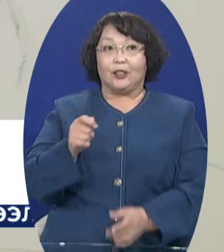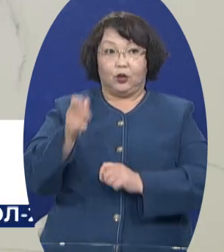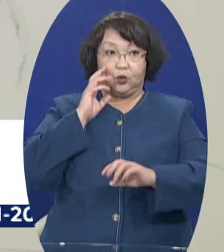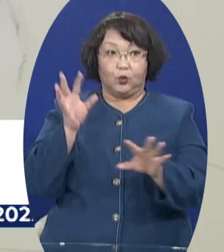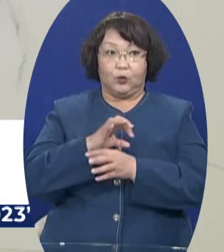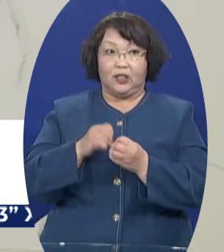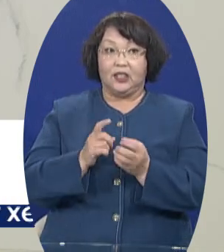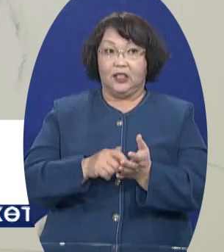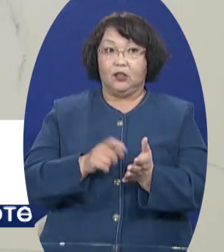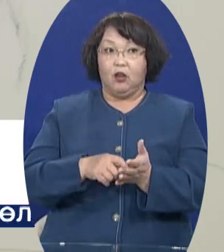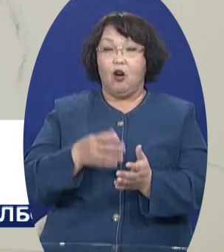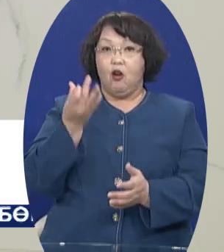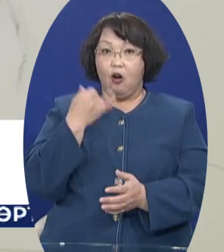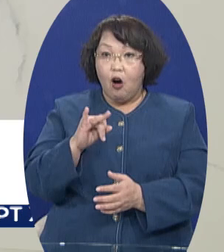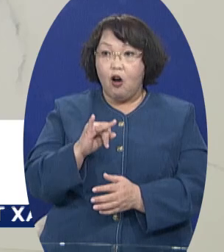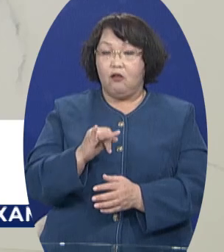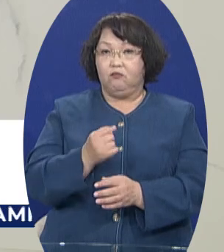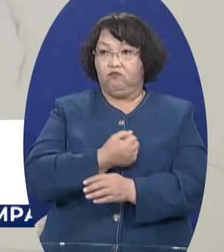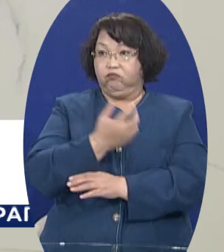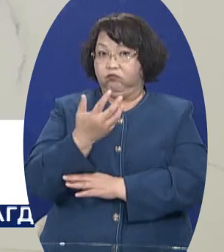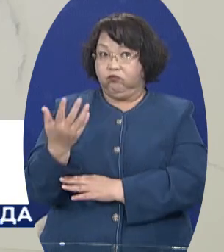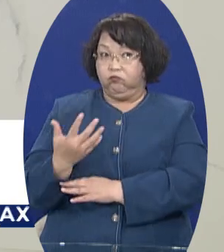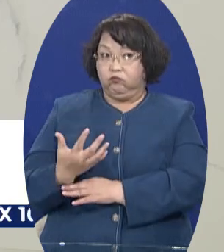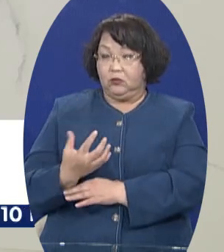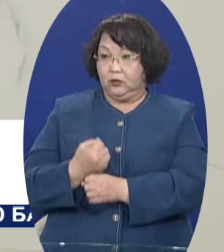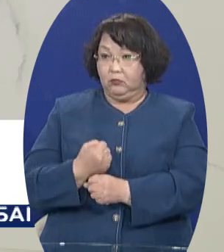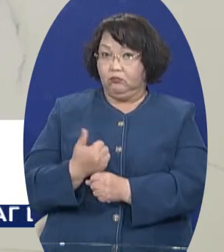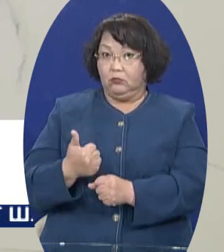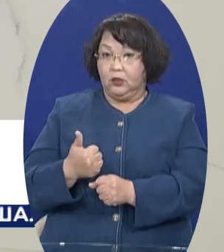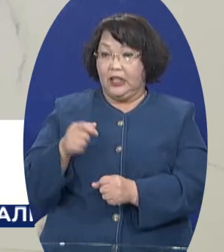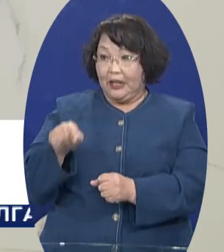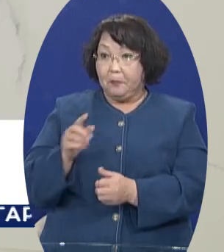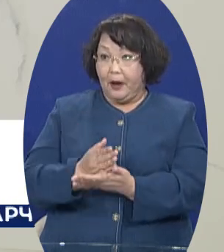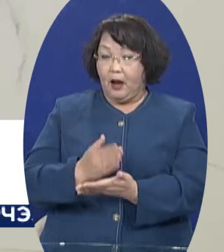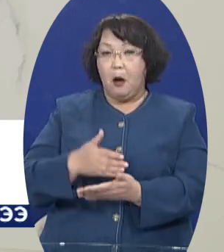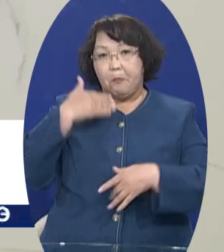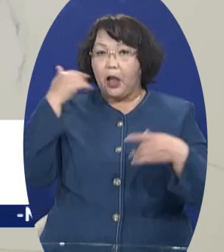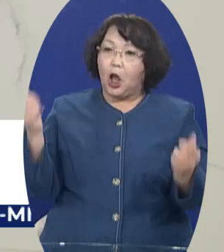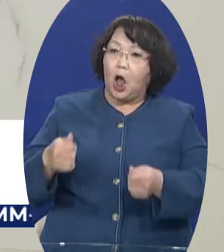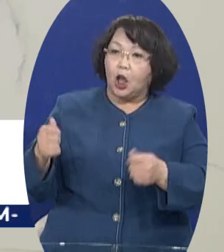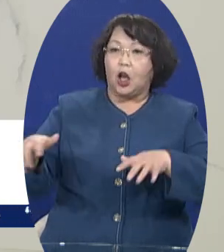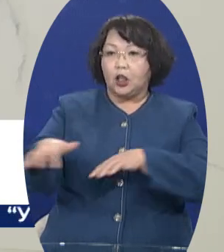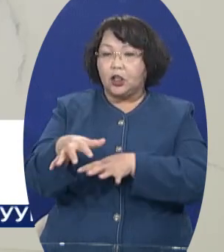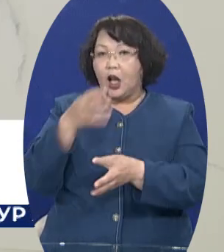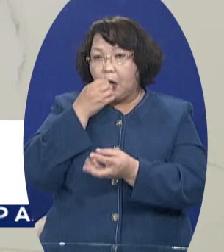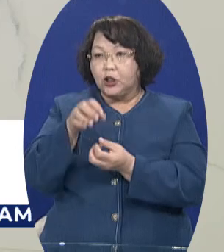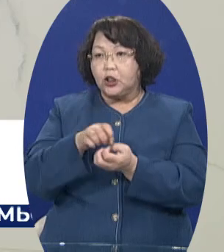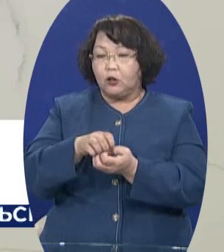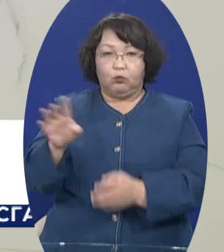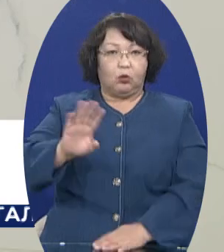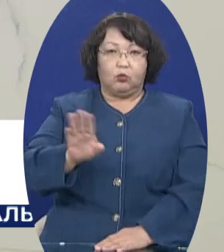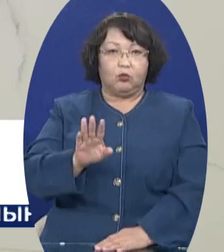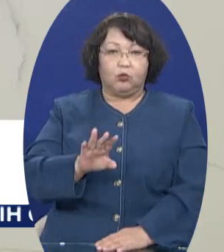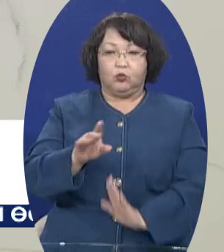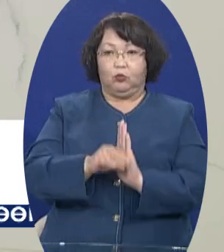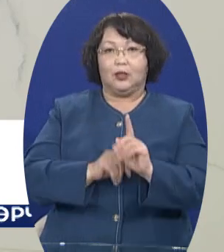байгаа. Ядаж л ойжуулалт хийсэн байгалийн сургуульд явж байгаа талбайд мал бэлчээрлэхгүй байх тодорхой журам аргачлалуудыг гаргахын тулд бас